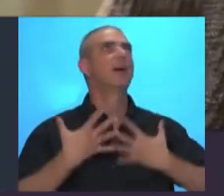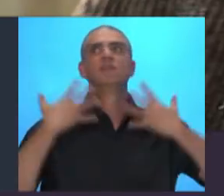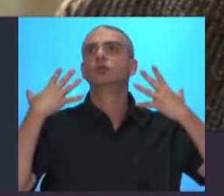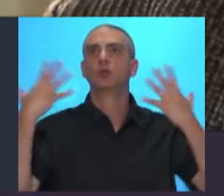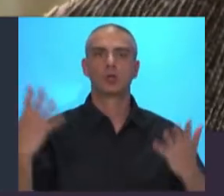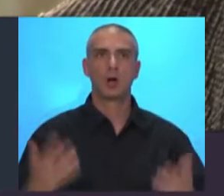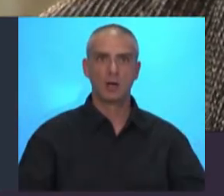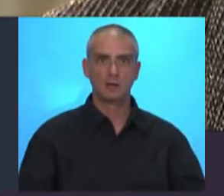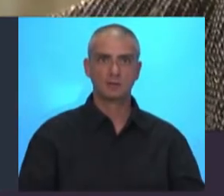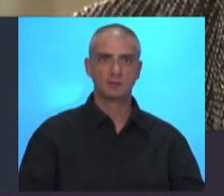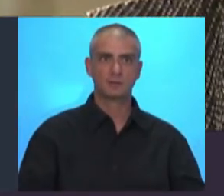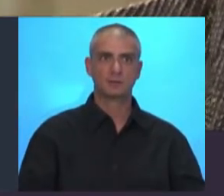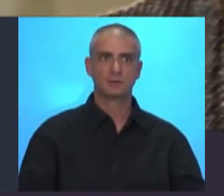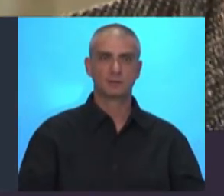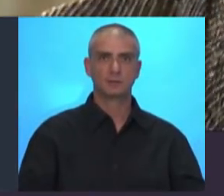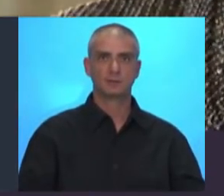לגדלות נפש,